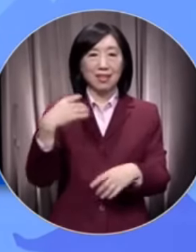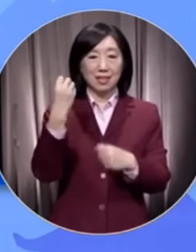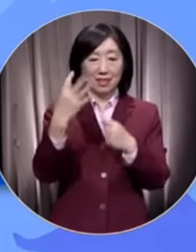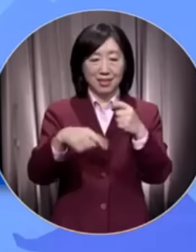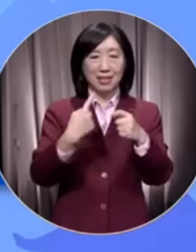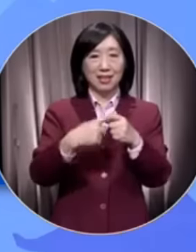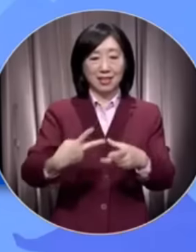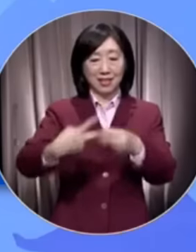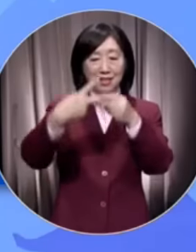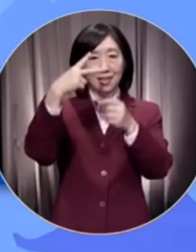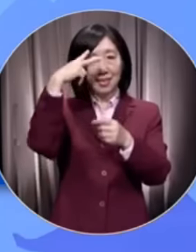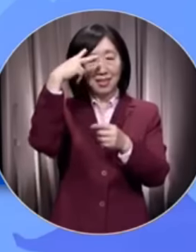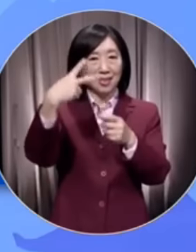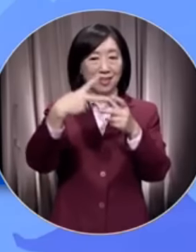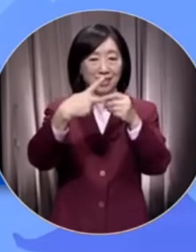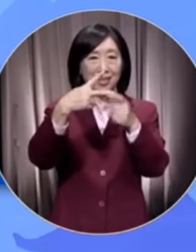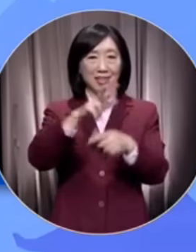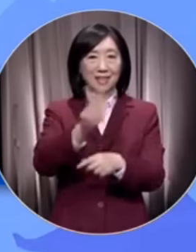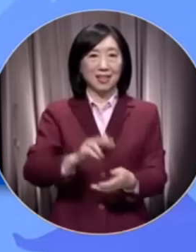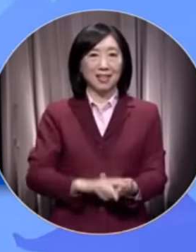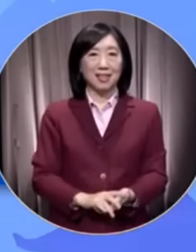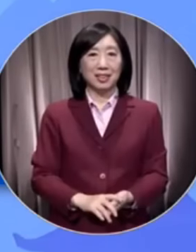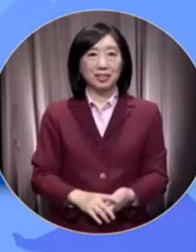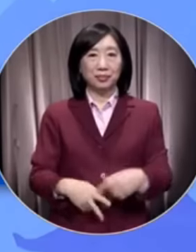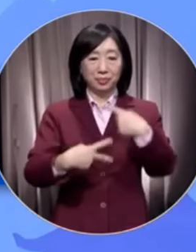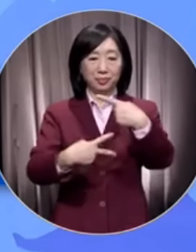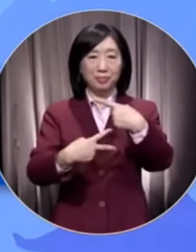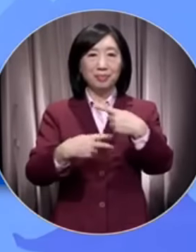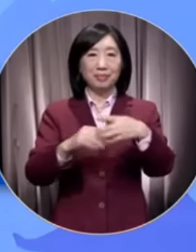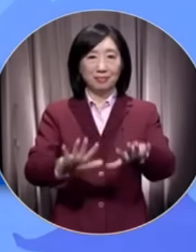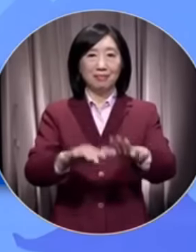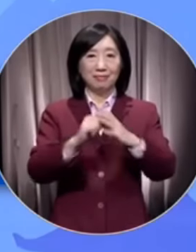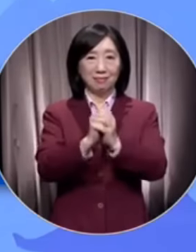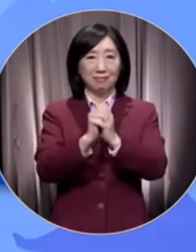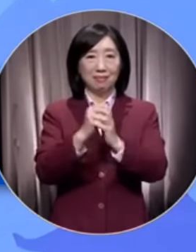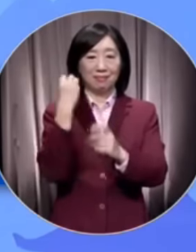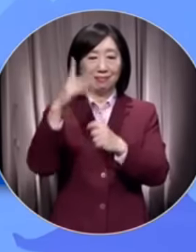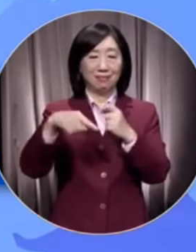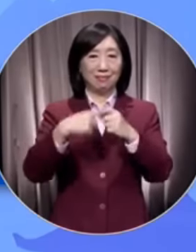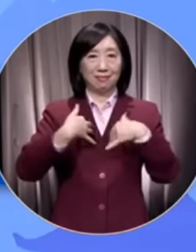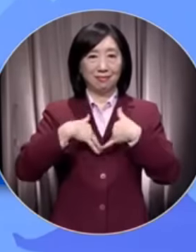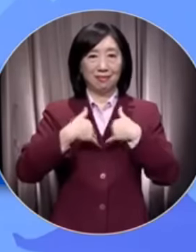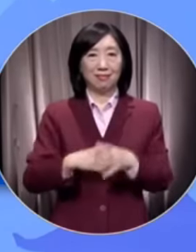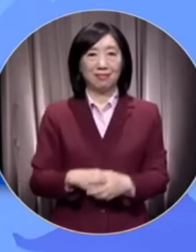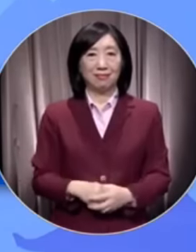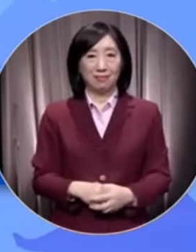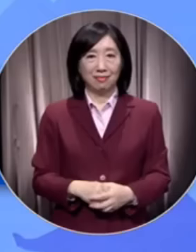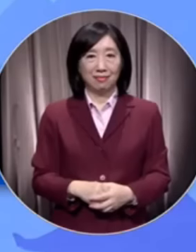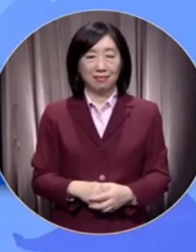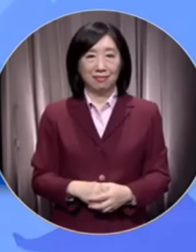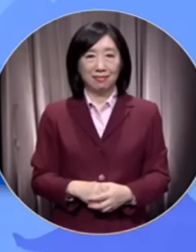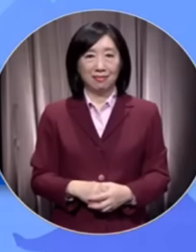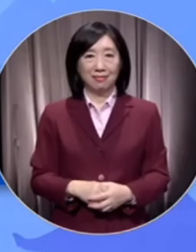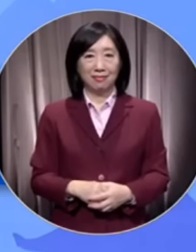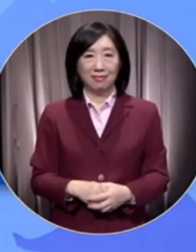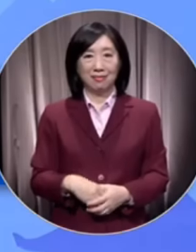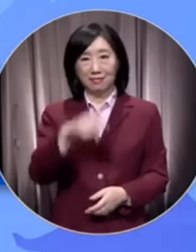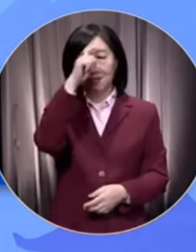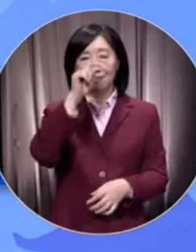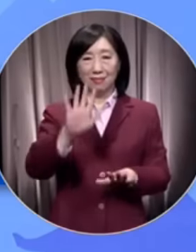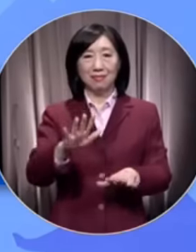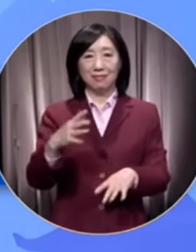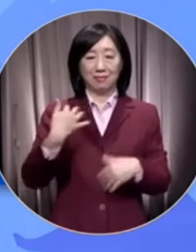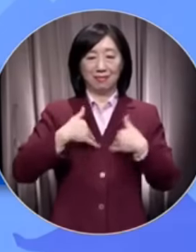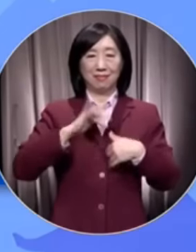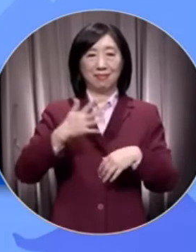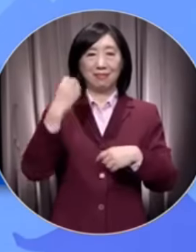天，在这里我要祝福所有的国人新年快乐，希望大家有一个愉快的新